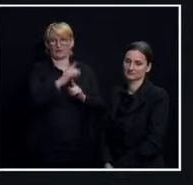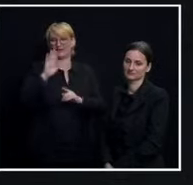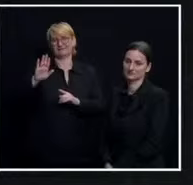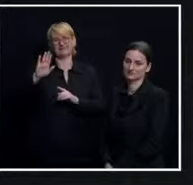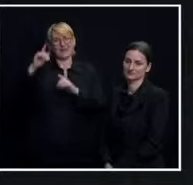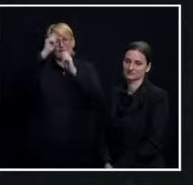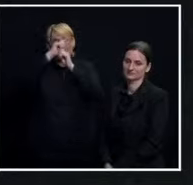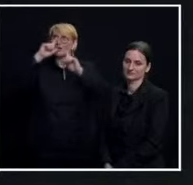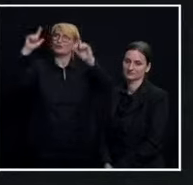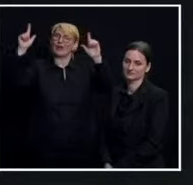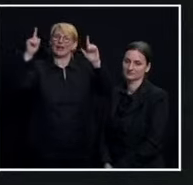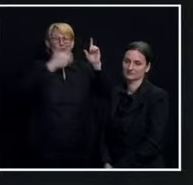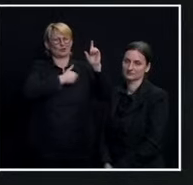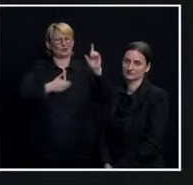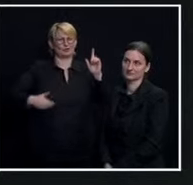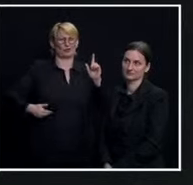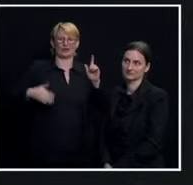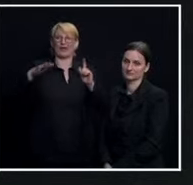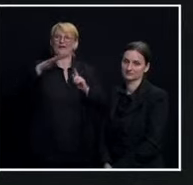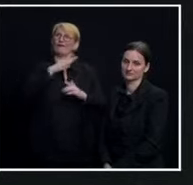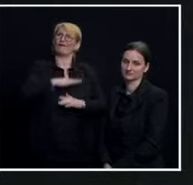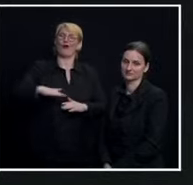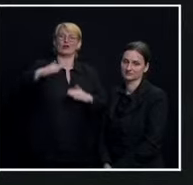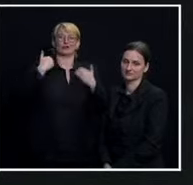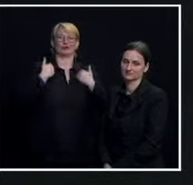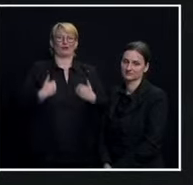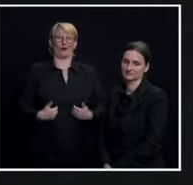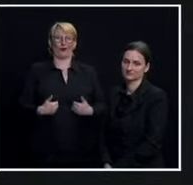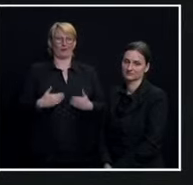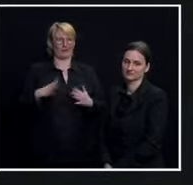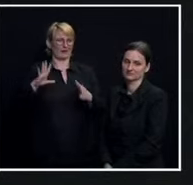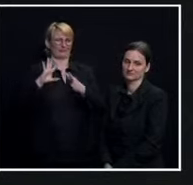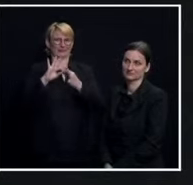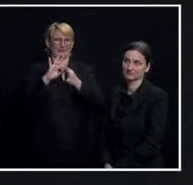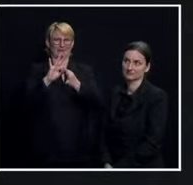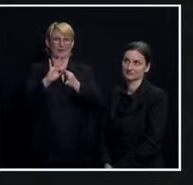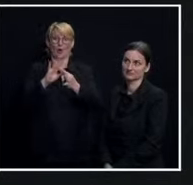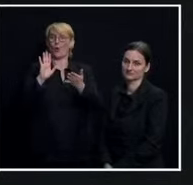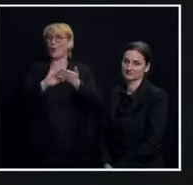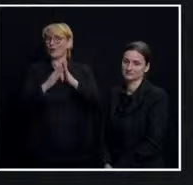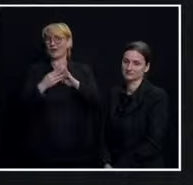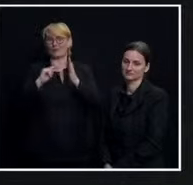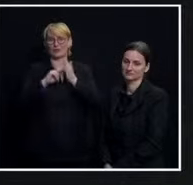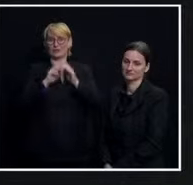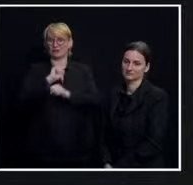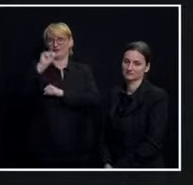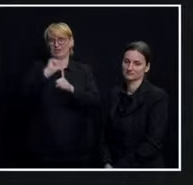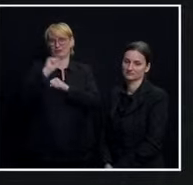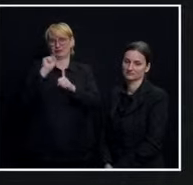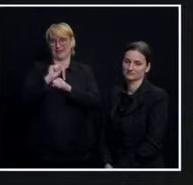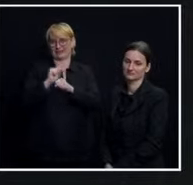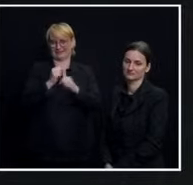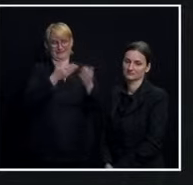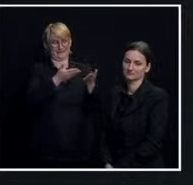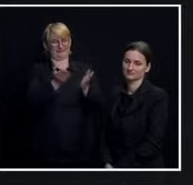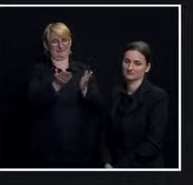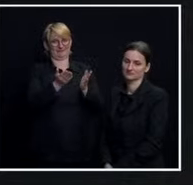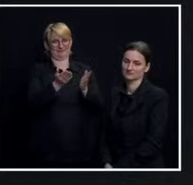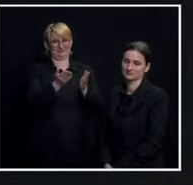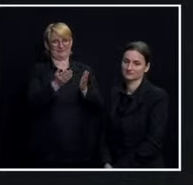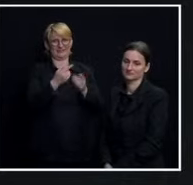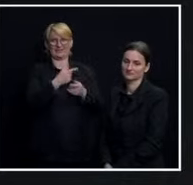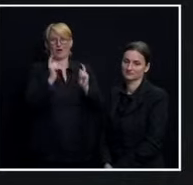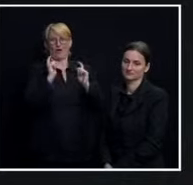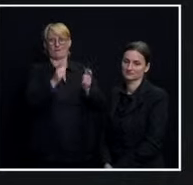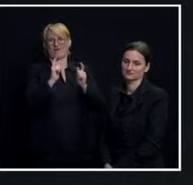Vorstellung von einem gesunden Volkskörper entsprechen und politischen Widerstand geleistet haben. Die Opfer, die stammten